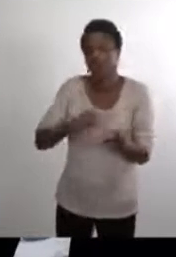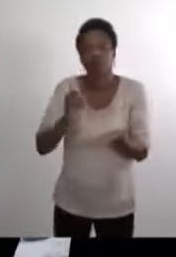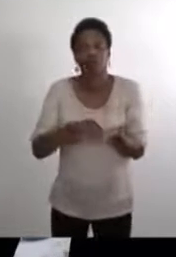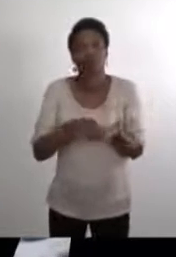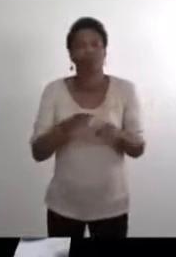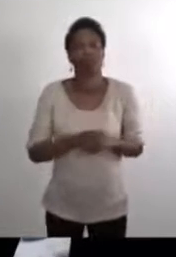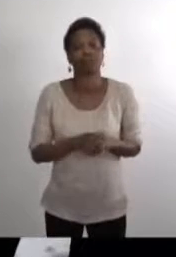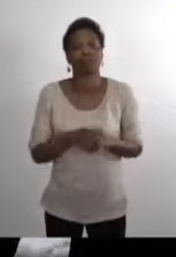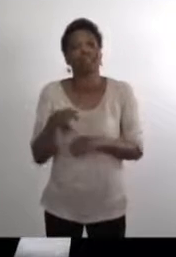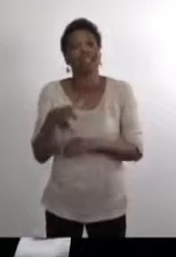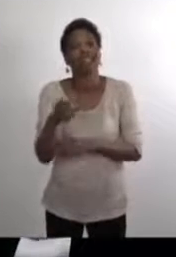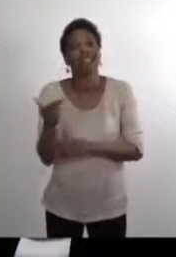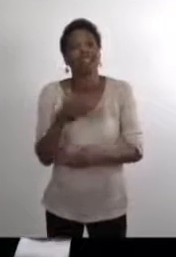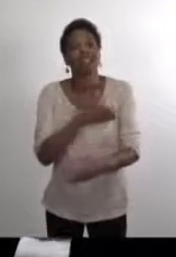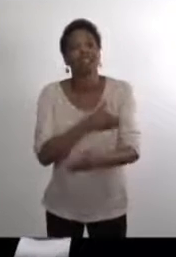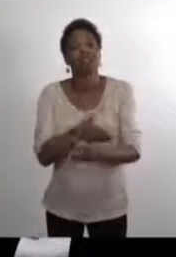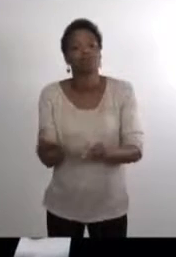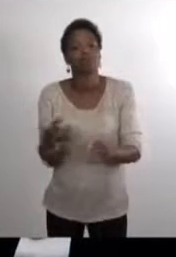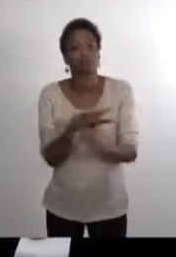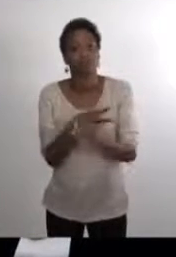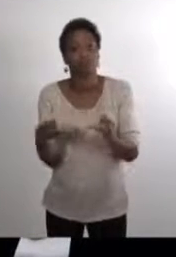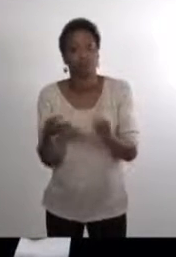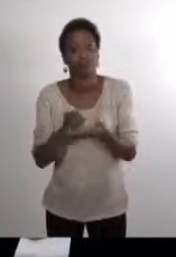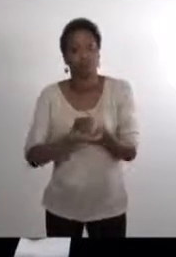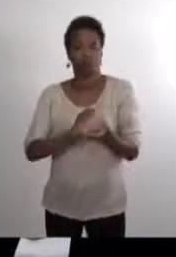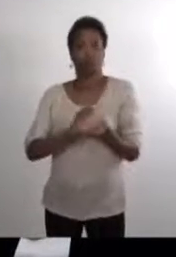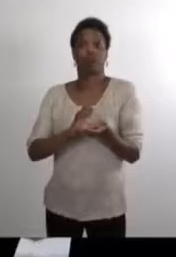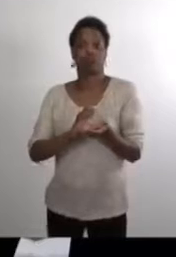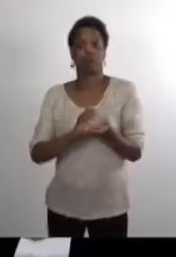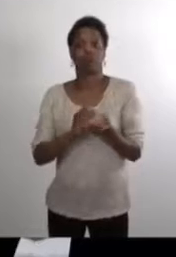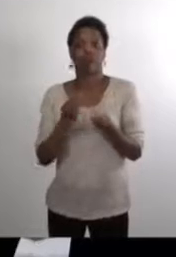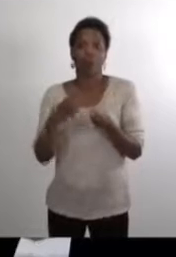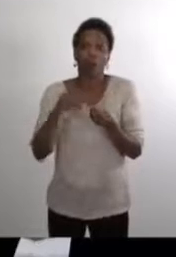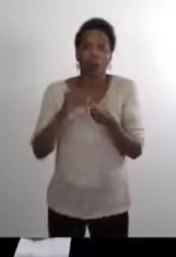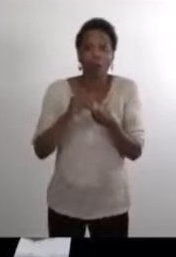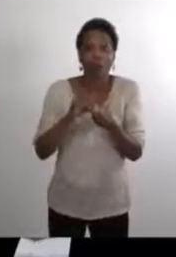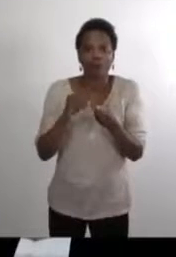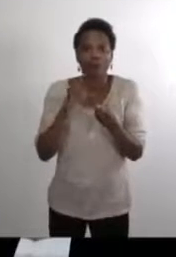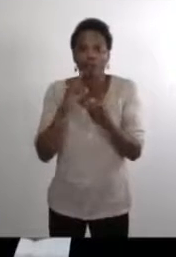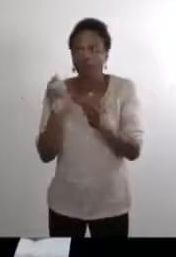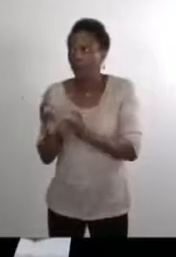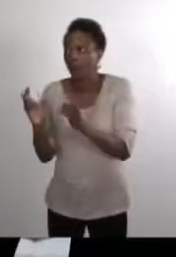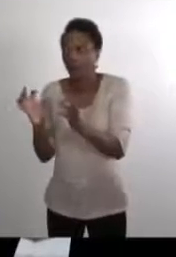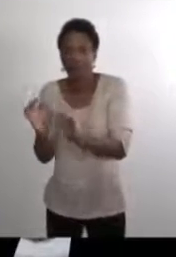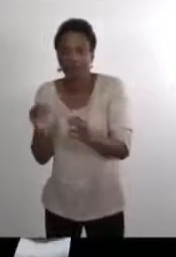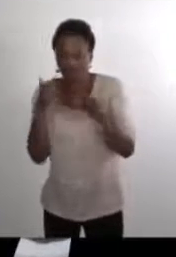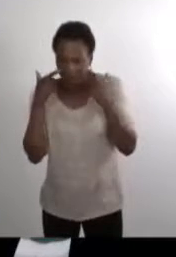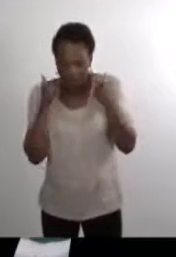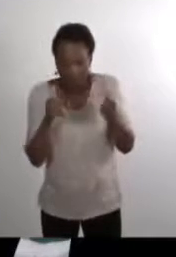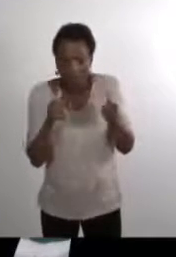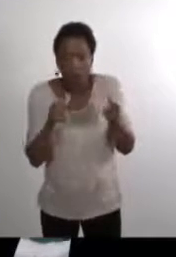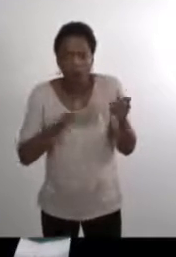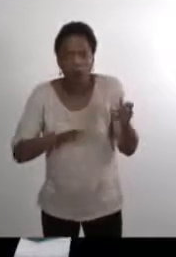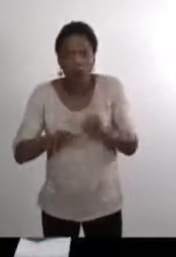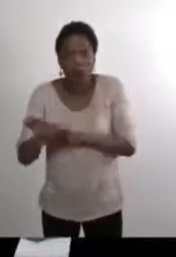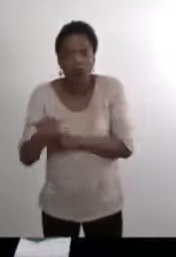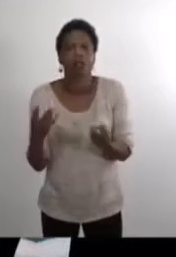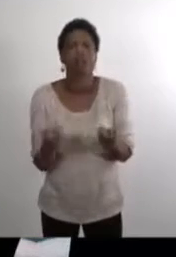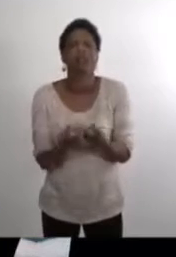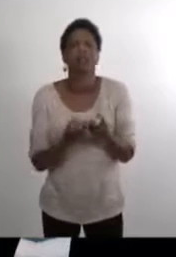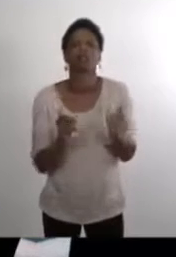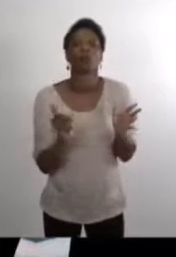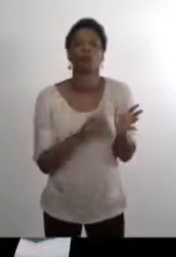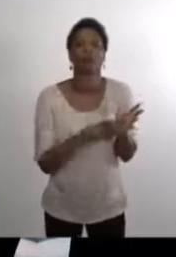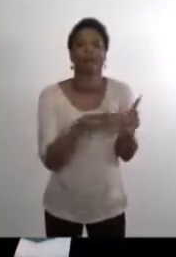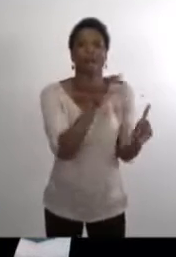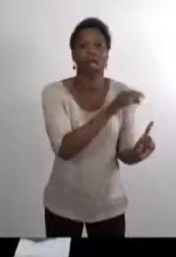fiscales supplémentaires sans augmentation, ce qui prouve bien qu'on a des bases dynamiques. On le voit notamment sur les droits de mutation. Et dès lors que les